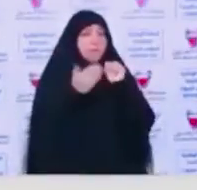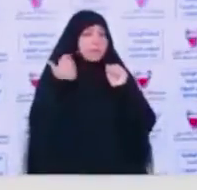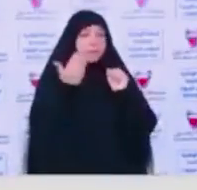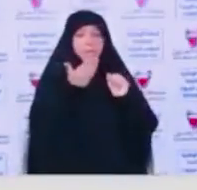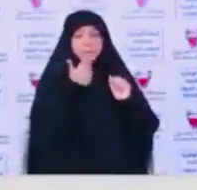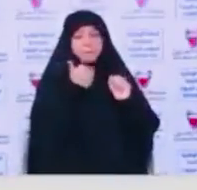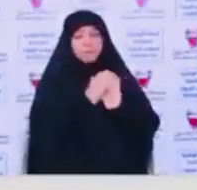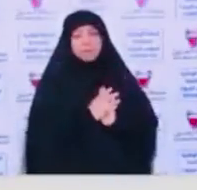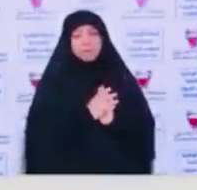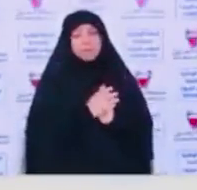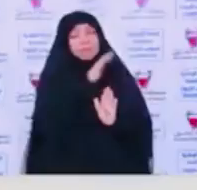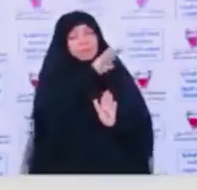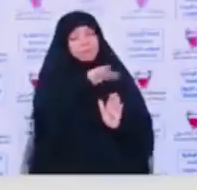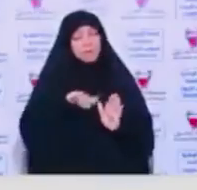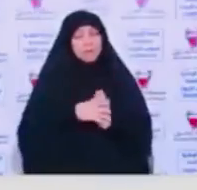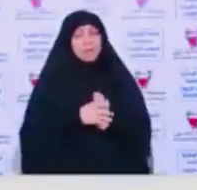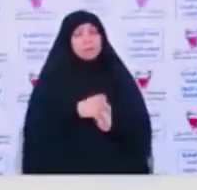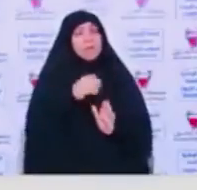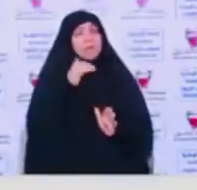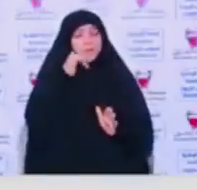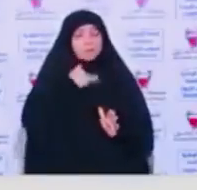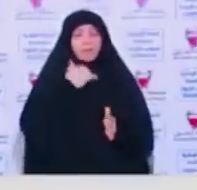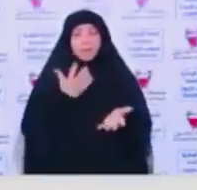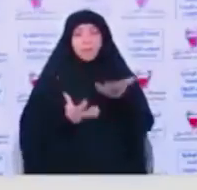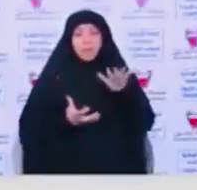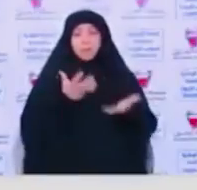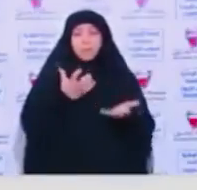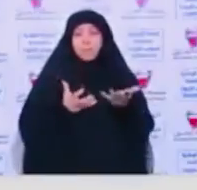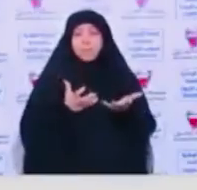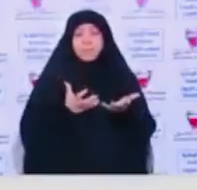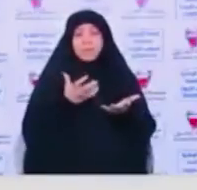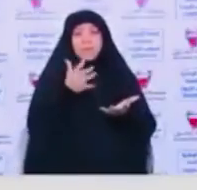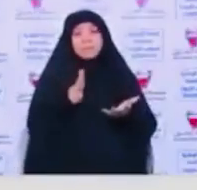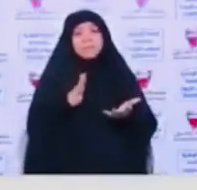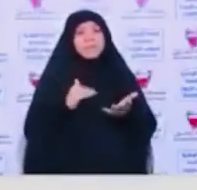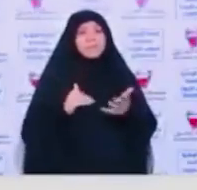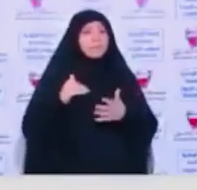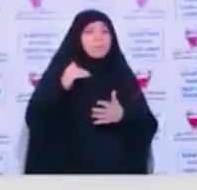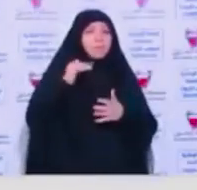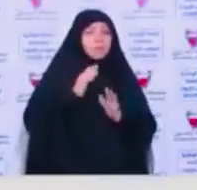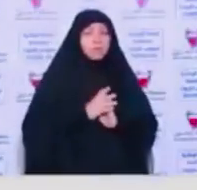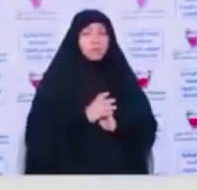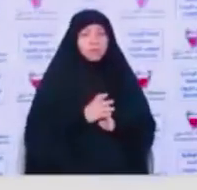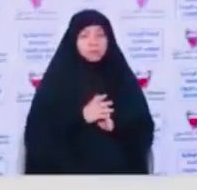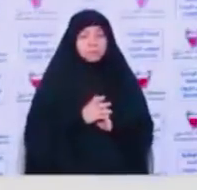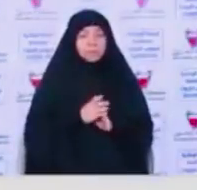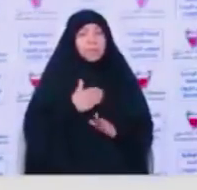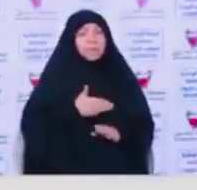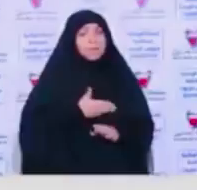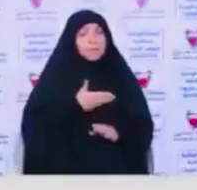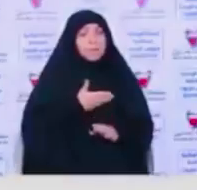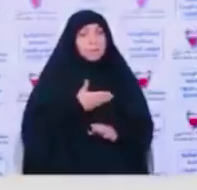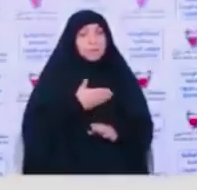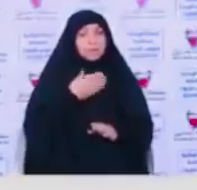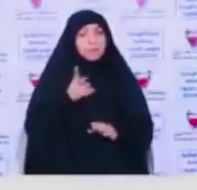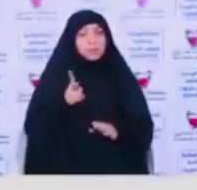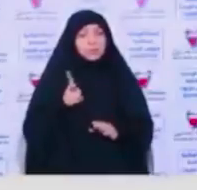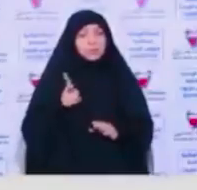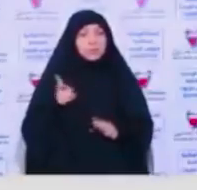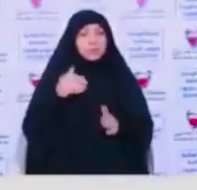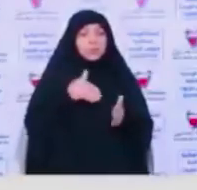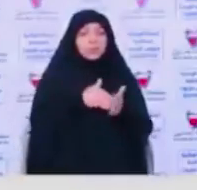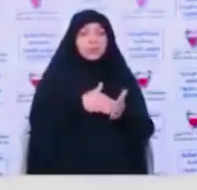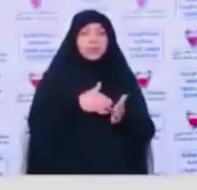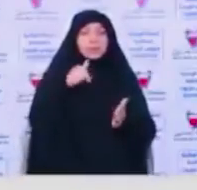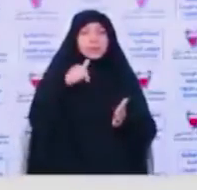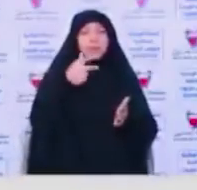من 50 كيلوغرام، وعمر المتبرع يكون ما بين 21 إلى 60 عام. هاي تقريبا هي 7 شروط